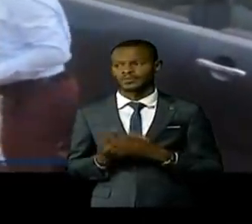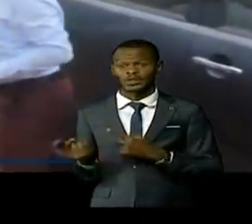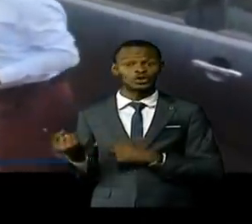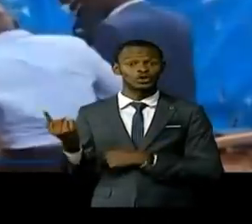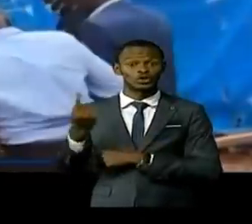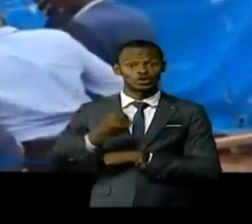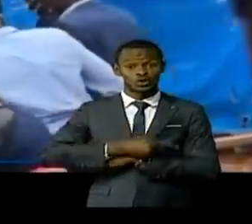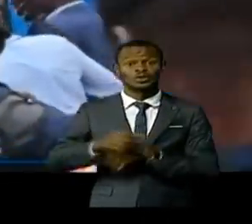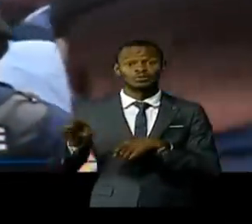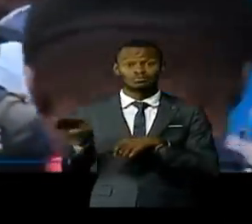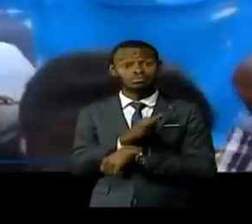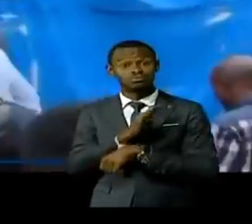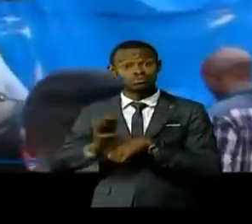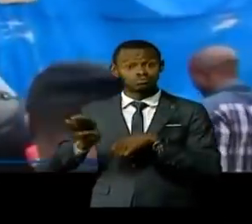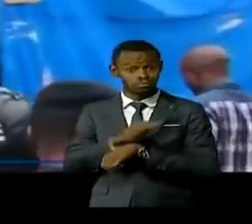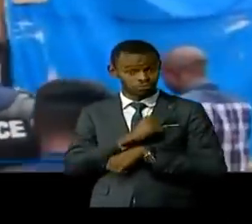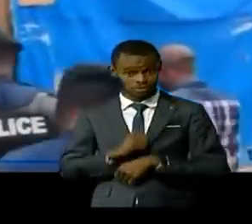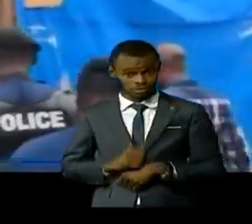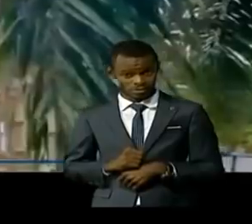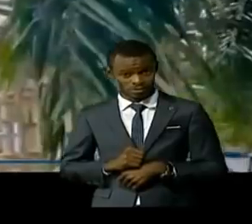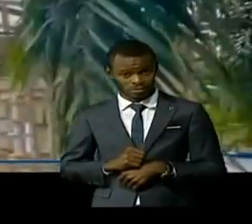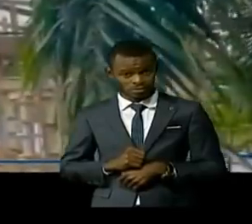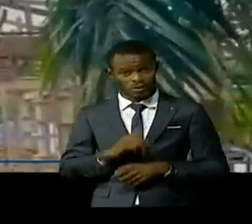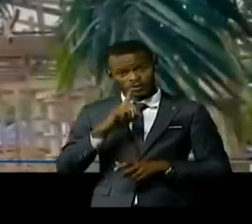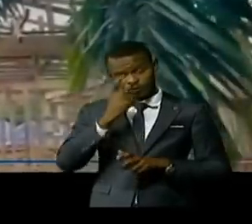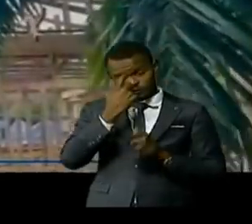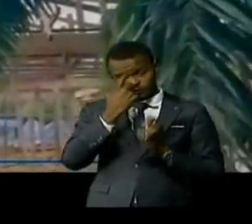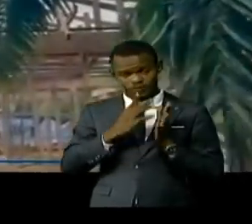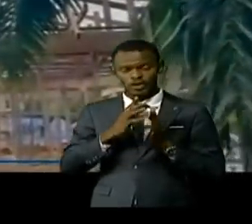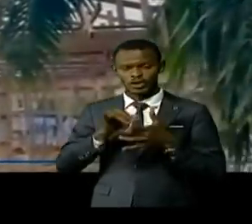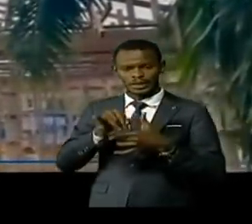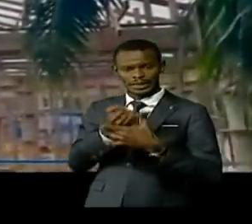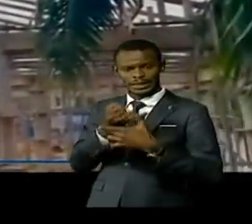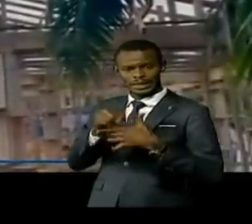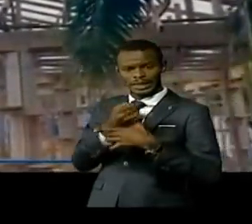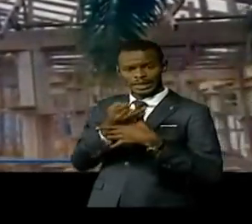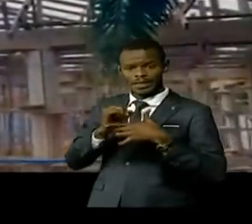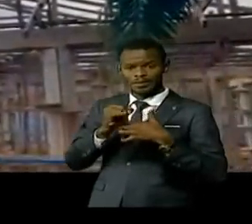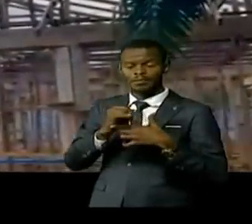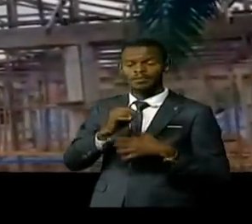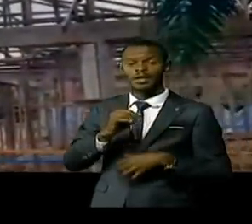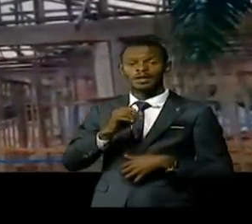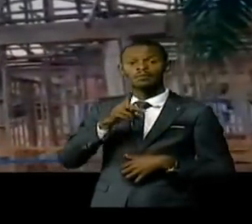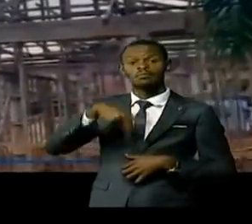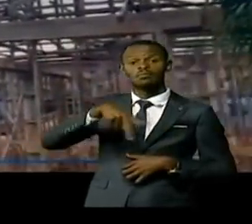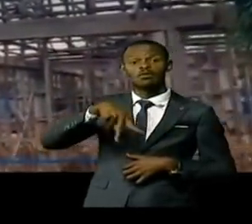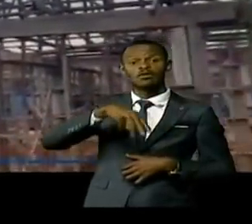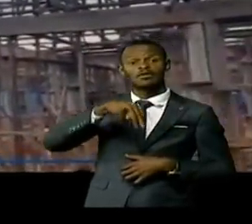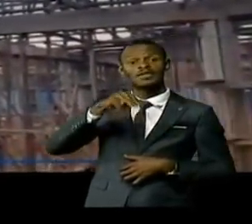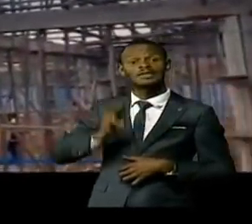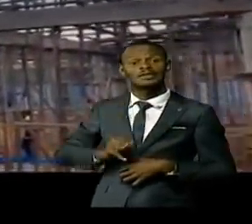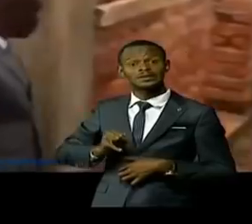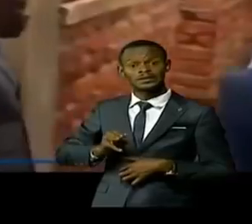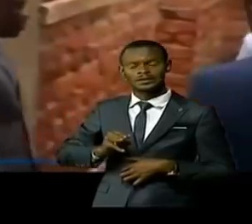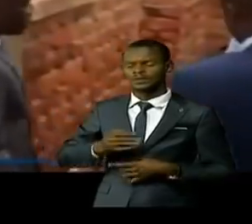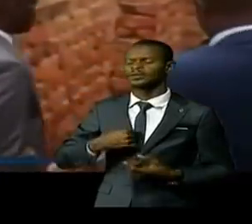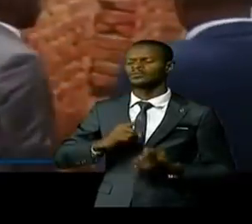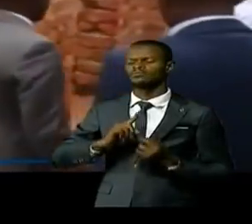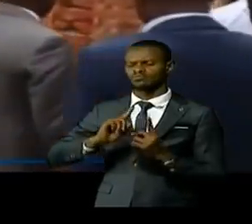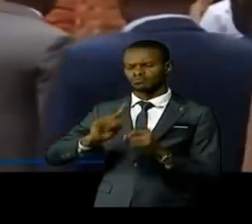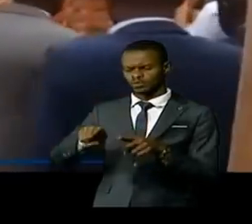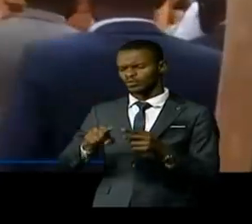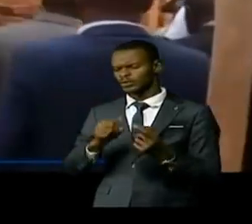chargée pour le gouverneur à l'intérim du Maniema. Loin de son bureau de travail, Afani Idriss Mangalam était sur le terrain